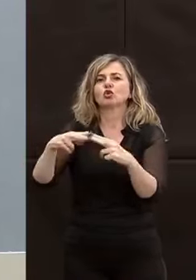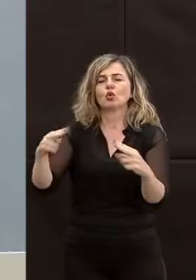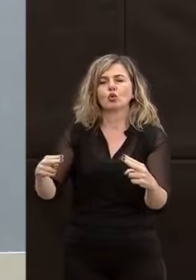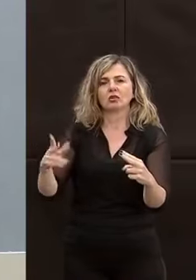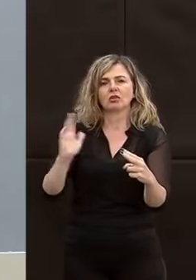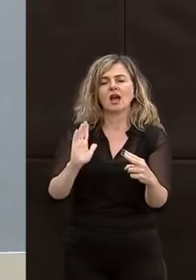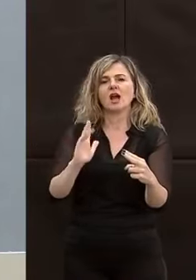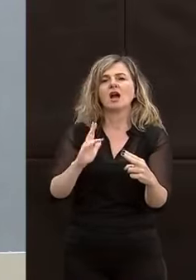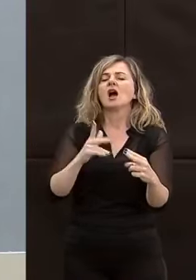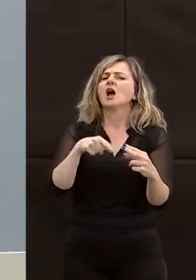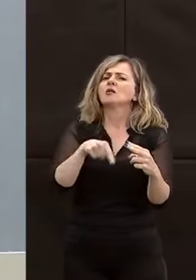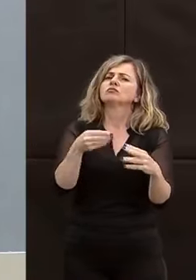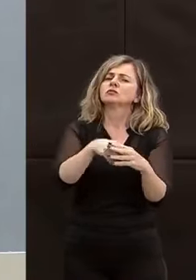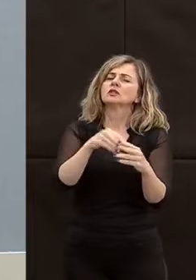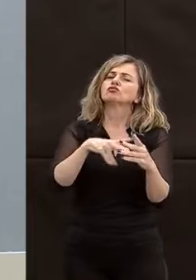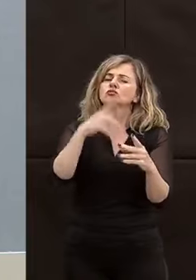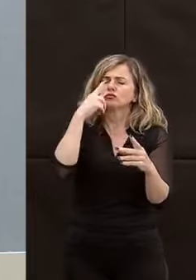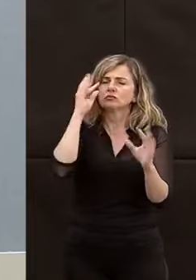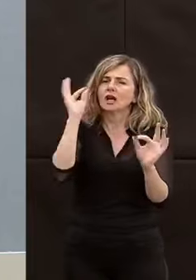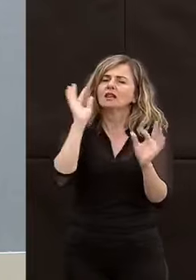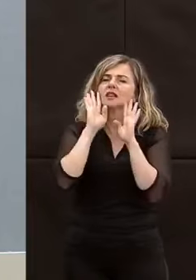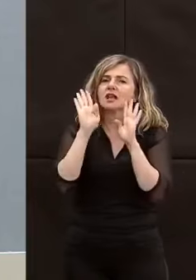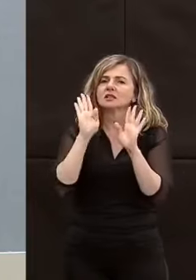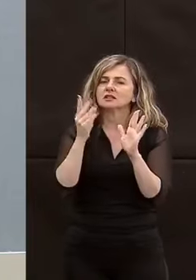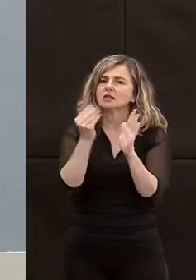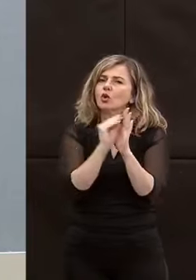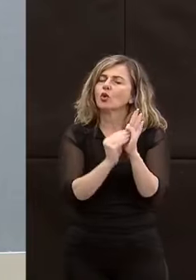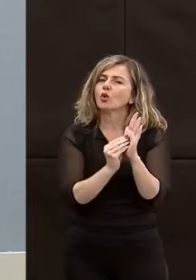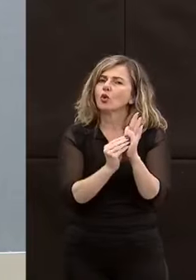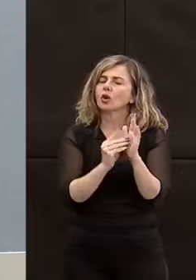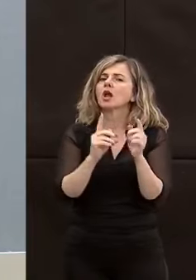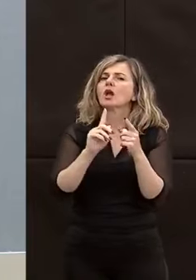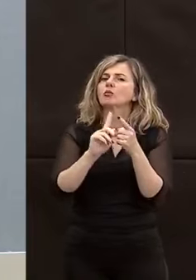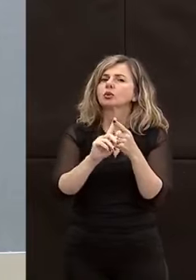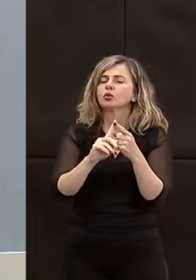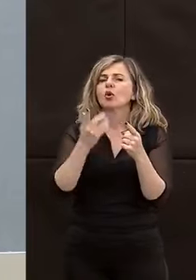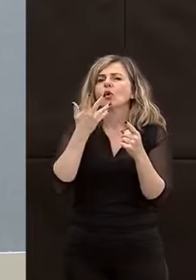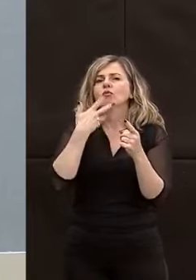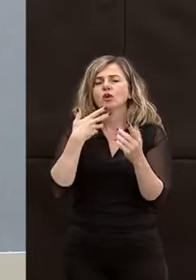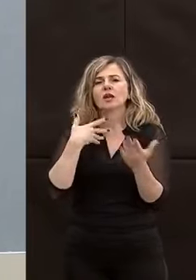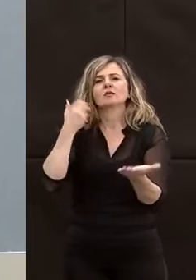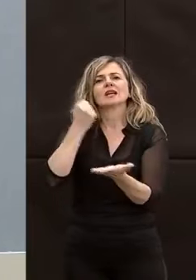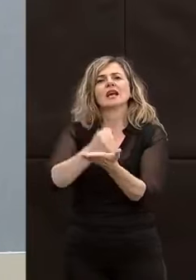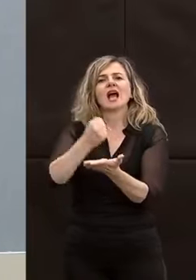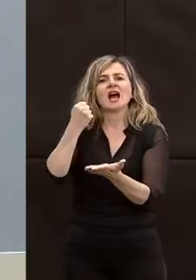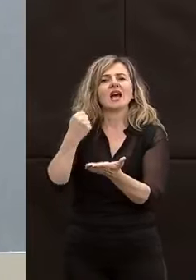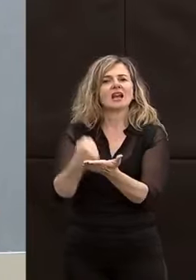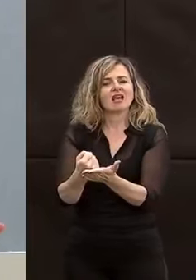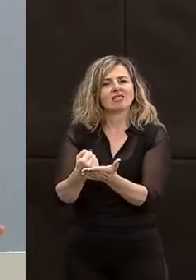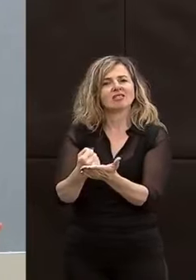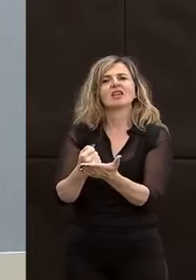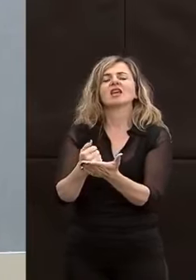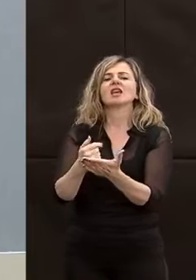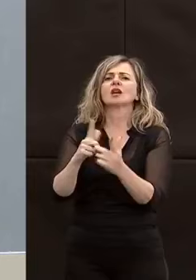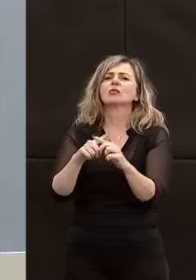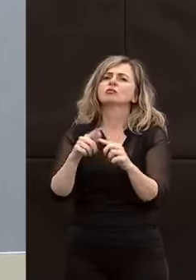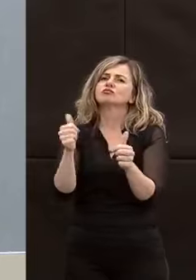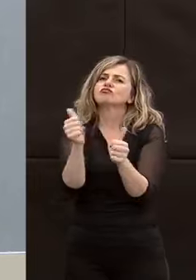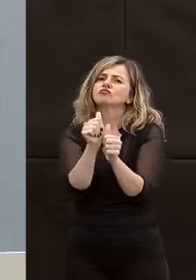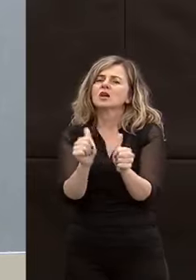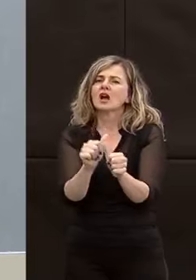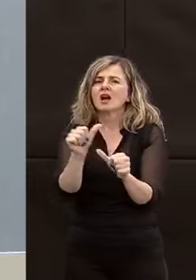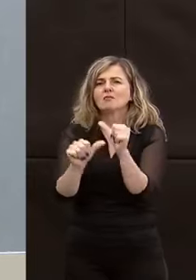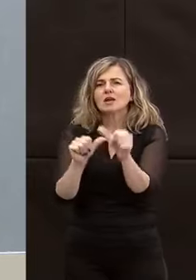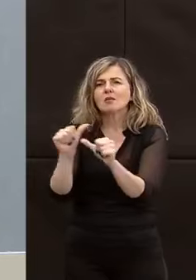portato all'attenzione ma soprattutto abbiamo voluto garantire attraverso una serie di modifiche di